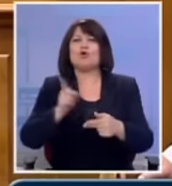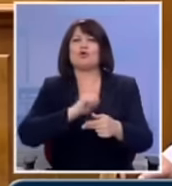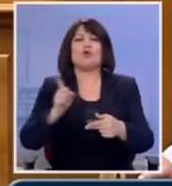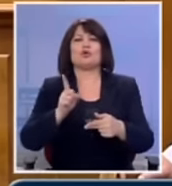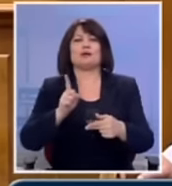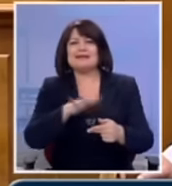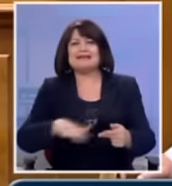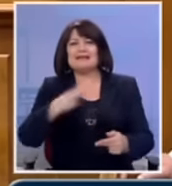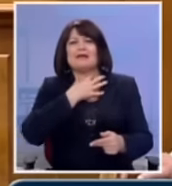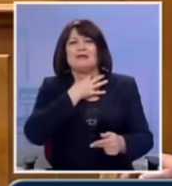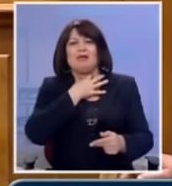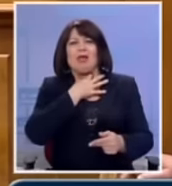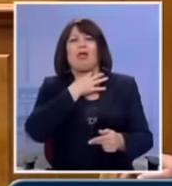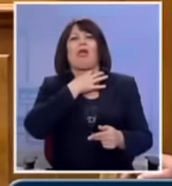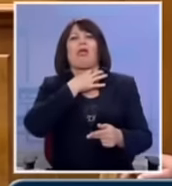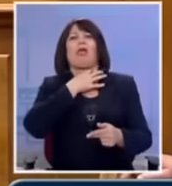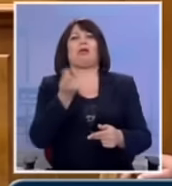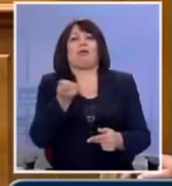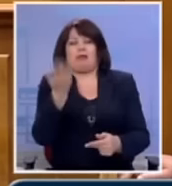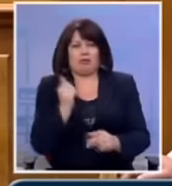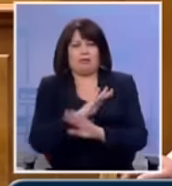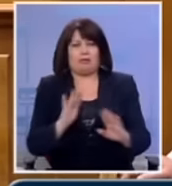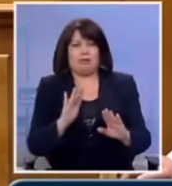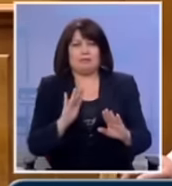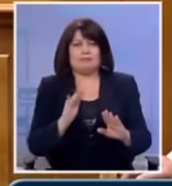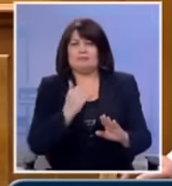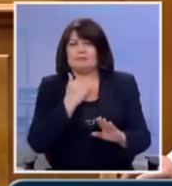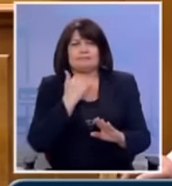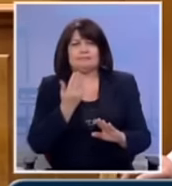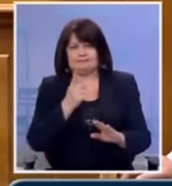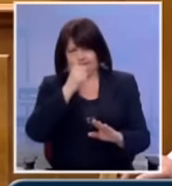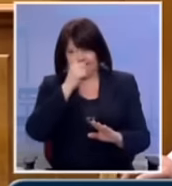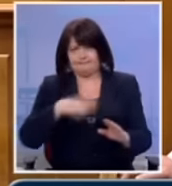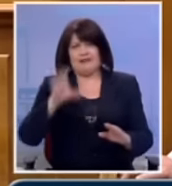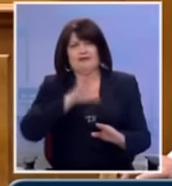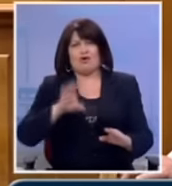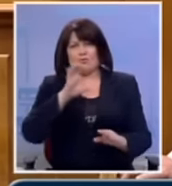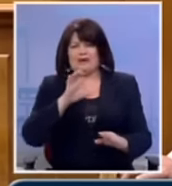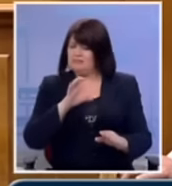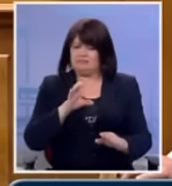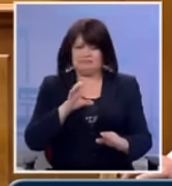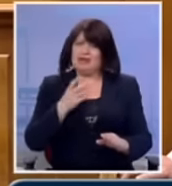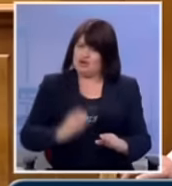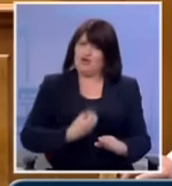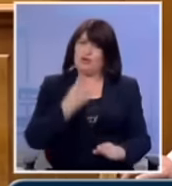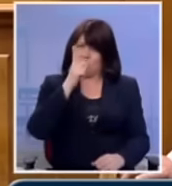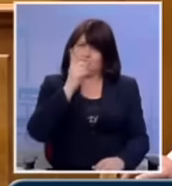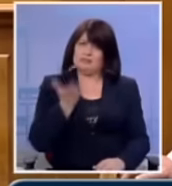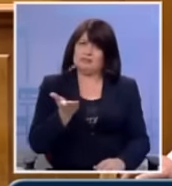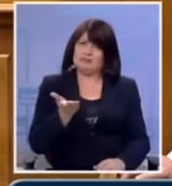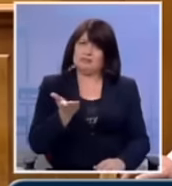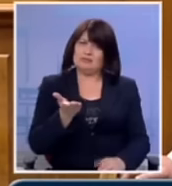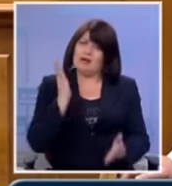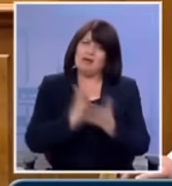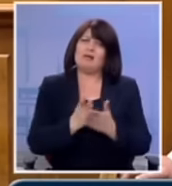σε συνθήκες πιστωτικής ασφυξίας που δεν μπορεί να κάνει κανέναν περήφανο στην Ευρώπη που τις επιλέγουν προκειμένου